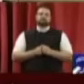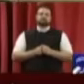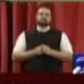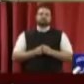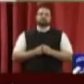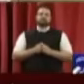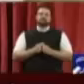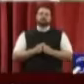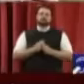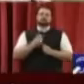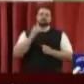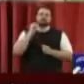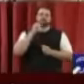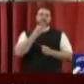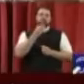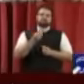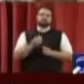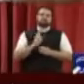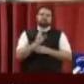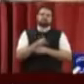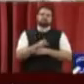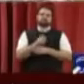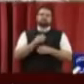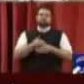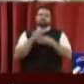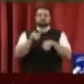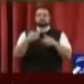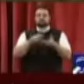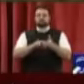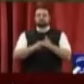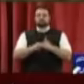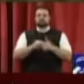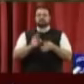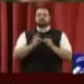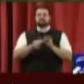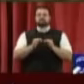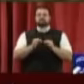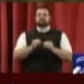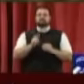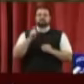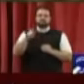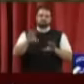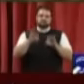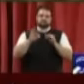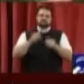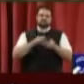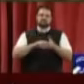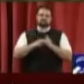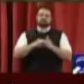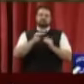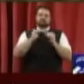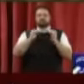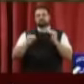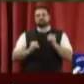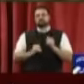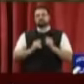să mă ajute să-mi dea o soluție iar îmi spune am încredere că vei reuși. Păi da, stai, înseamnă că tu vei găsi soluțiile cele mai potrivite. Pentru că dacă